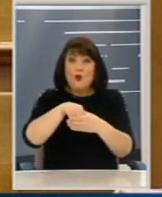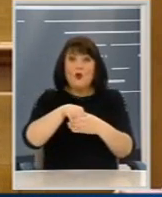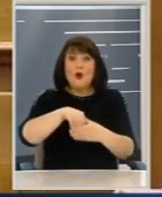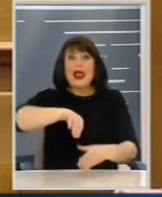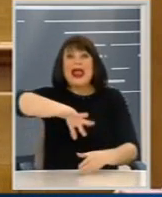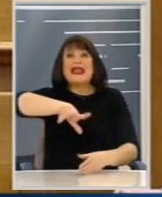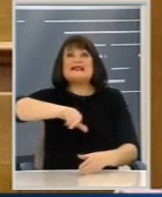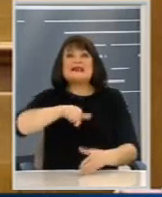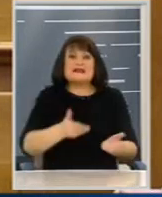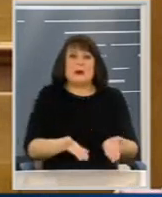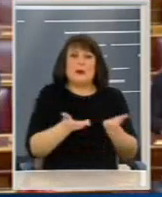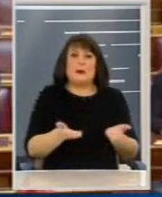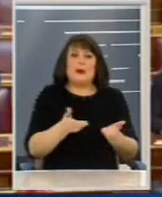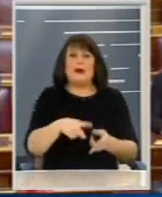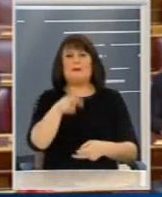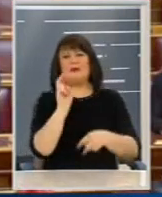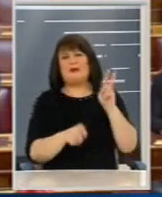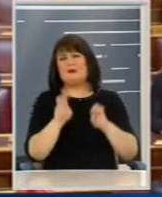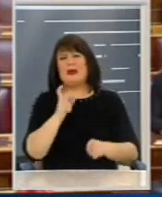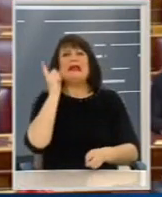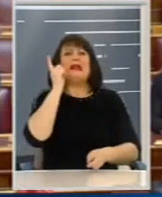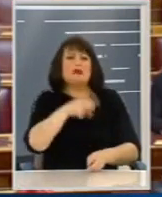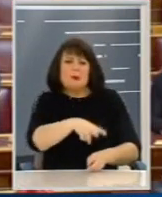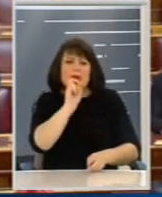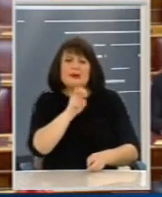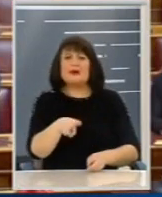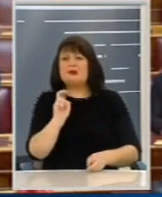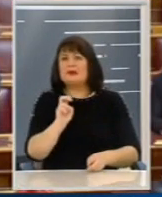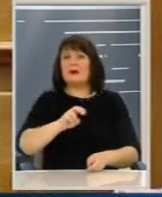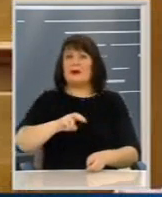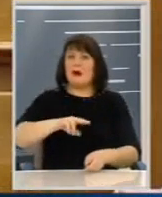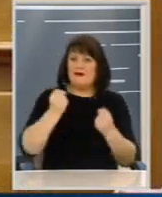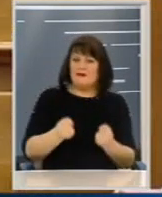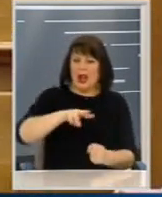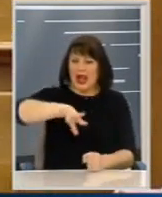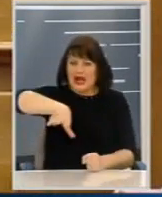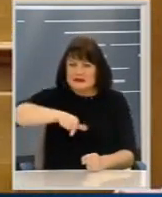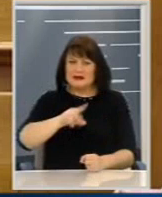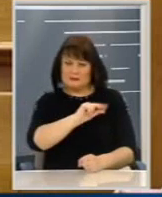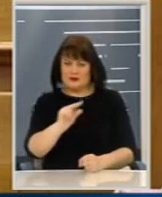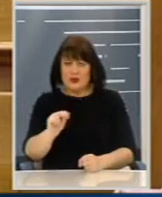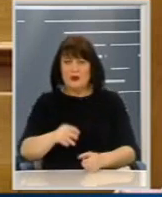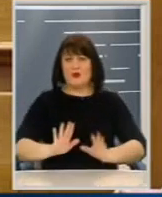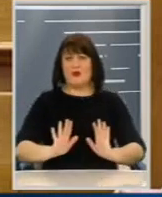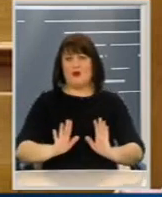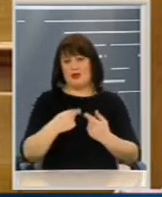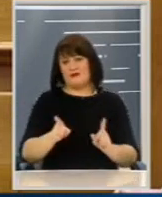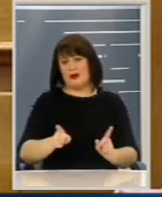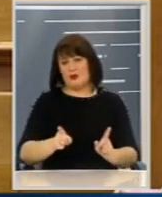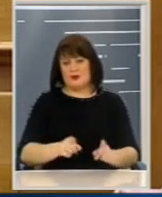μικρές ληστείες, τις κλοπές κινητών τηλεφώνων. Και βεβαίως, εγώ θα σας πω